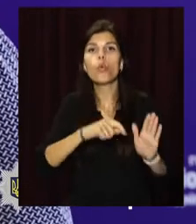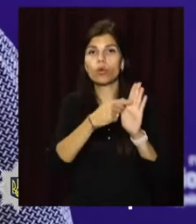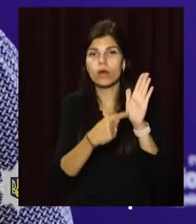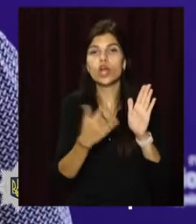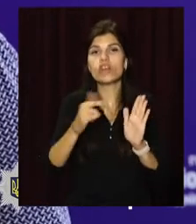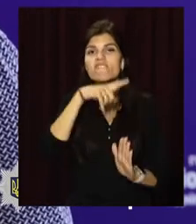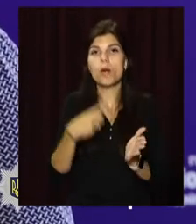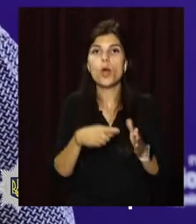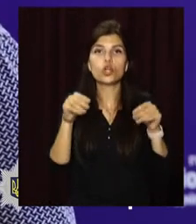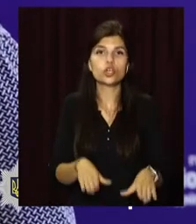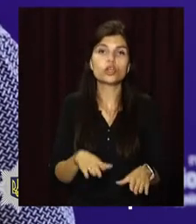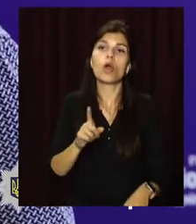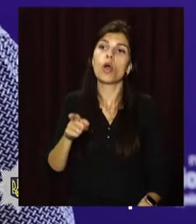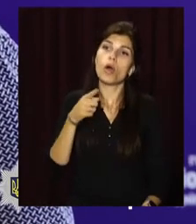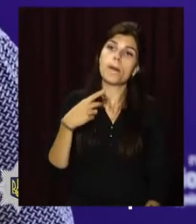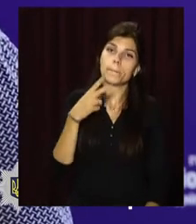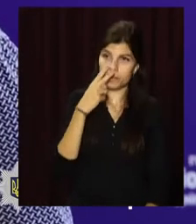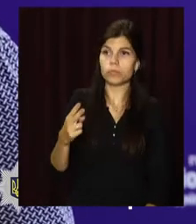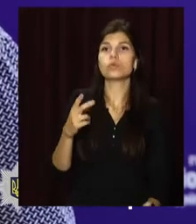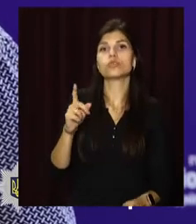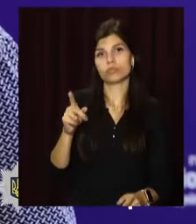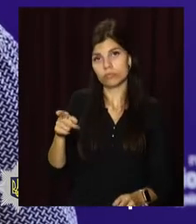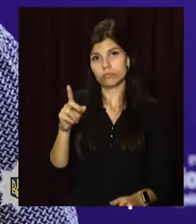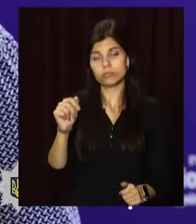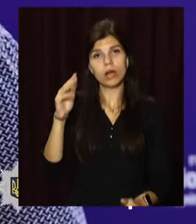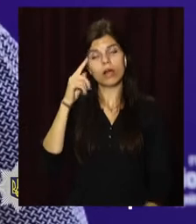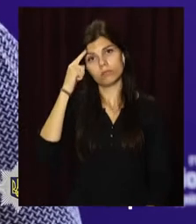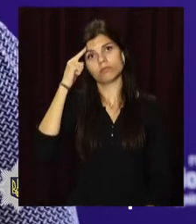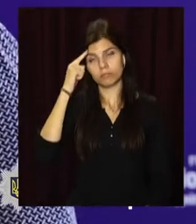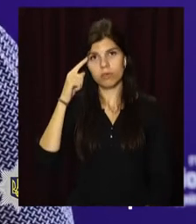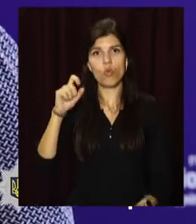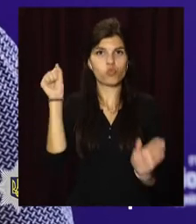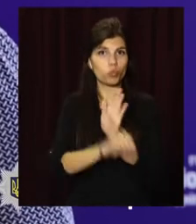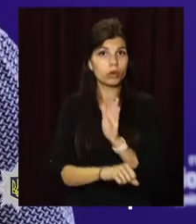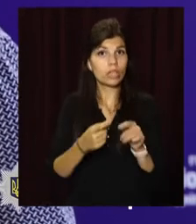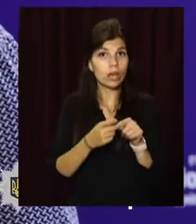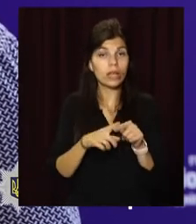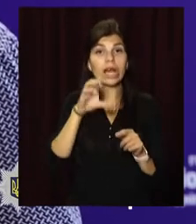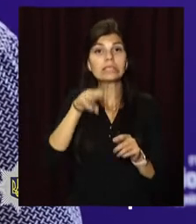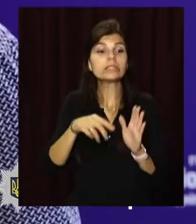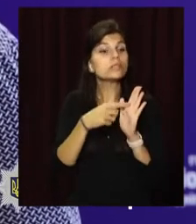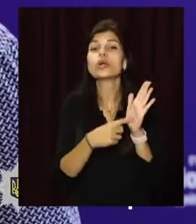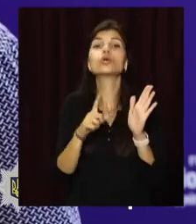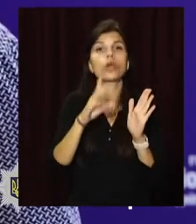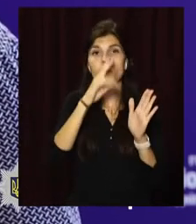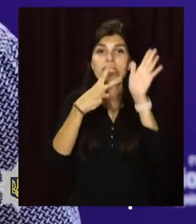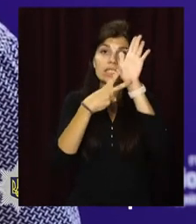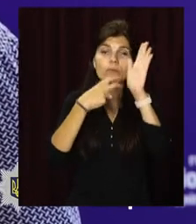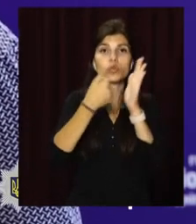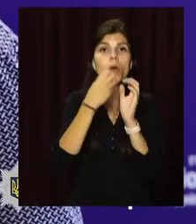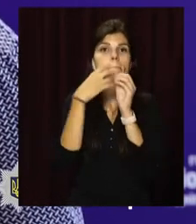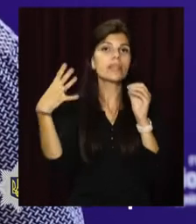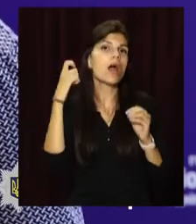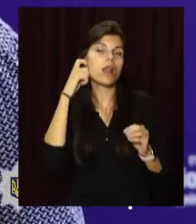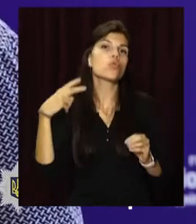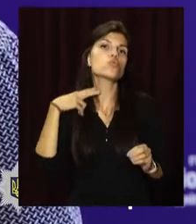Вирішується питання про оголошення йому підозри за вчинення навмисного вбивства. Санкція статті передбачає від 7 до 15 років